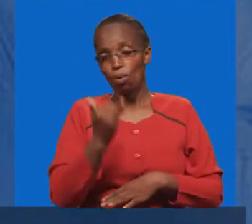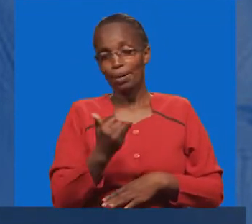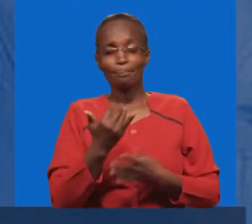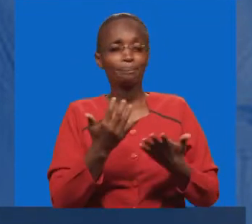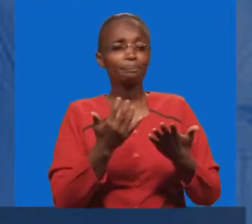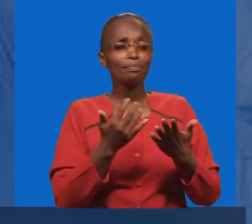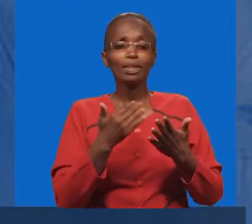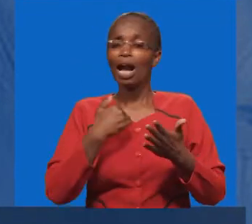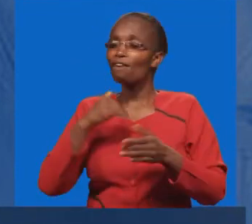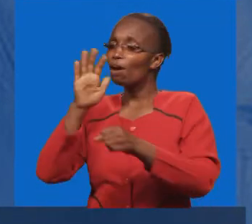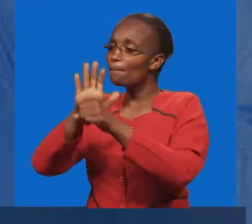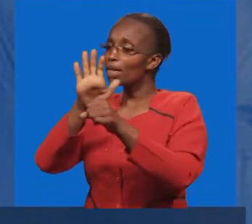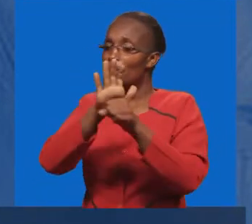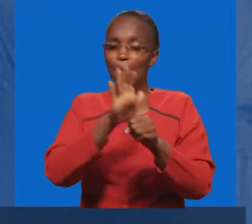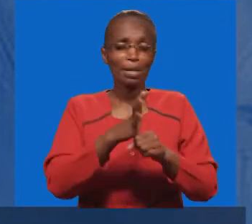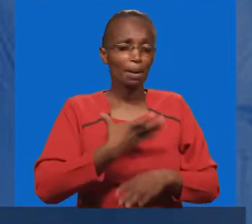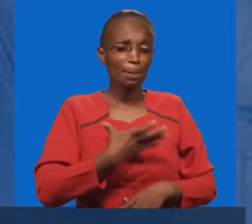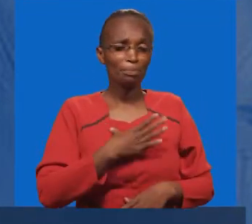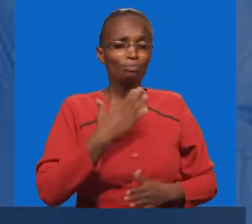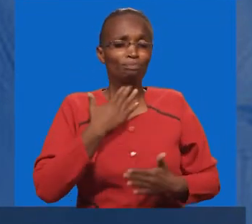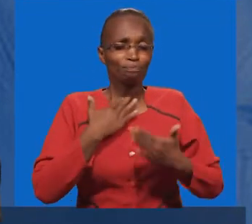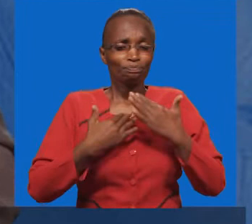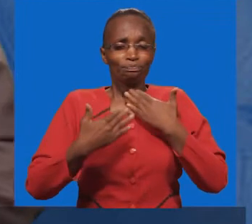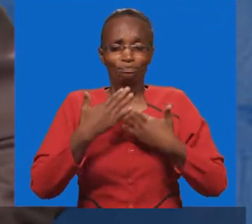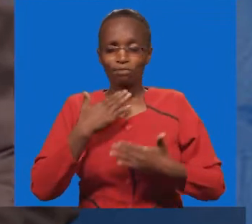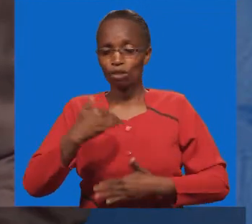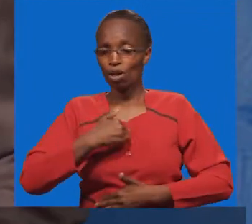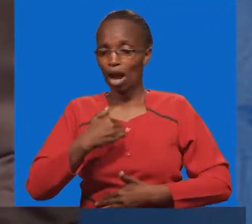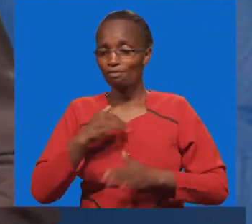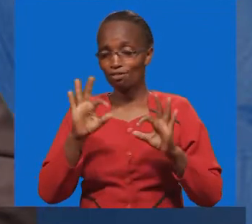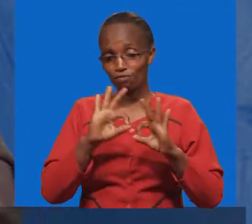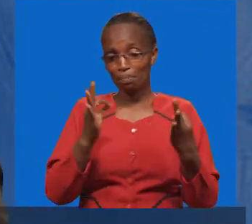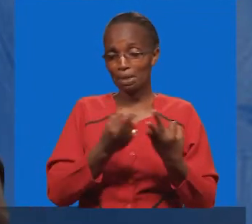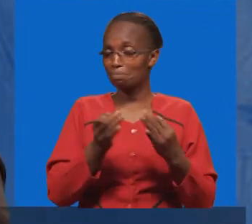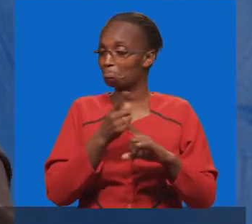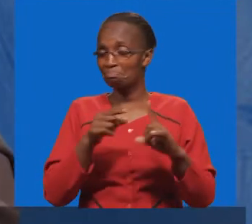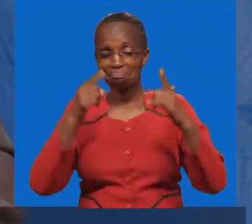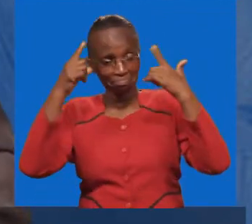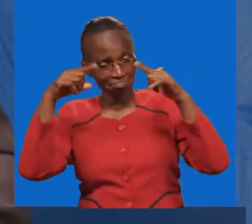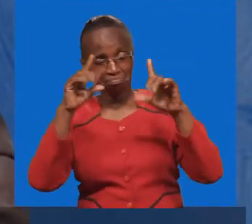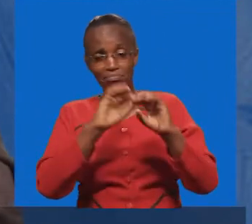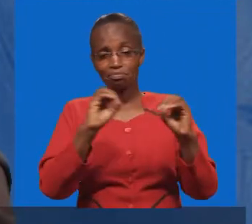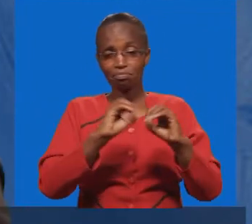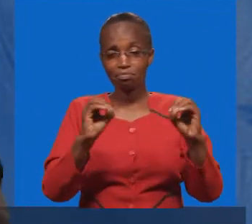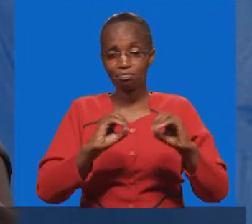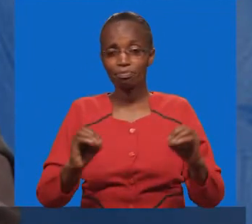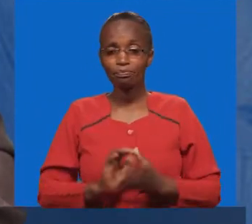familia yako kwa sababu unapenda, unalipenda. Tazama kunao wengi wanatazamia kuwa na familia kama hiyo, lakini